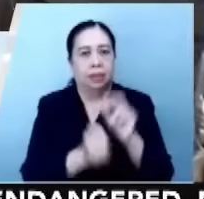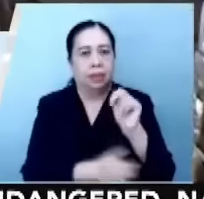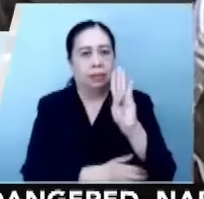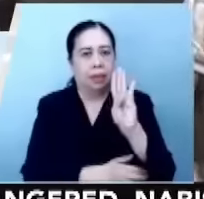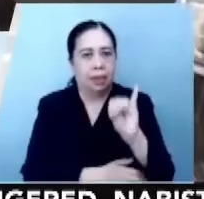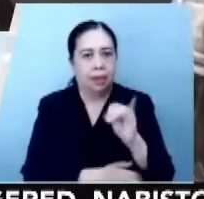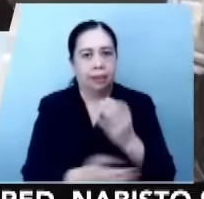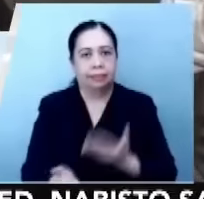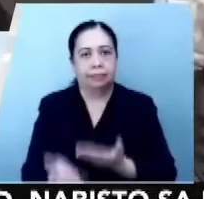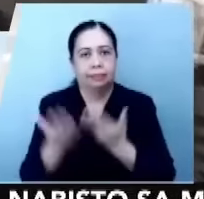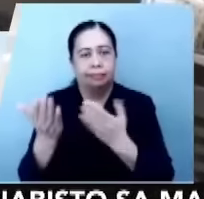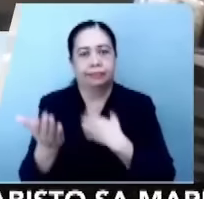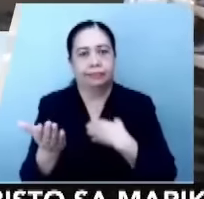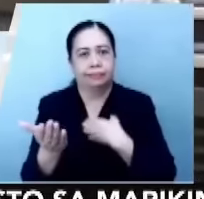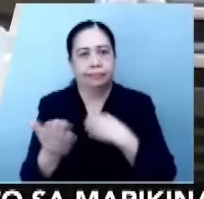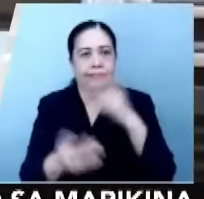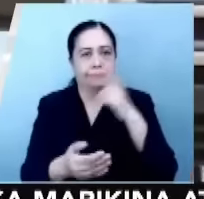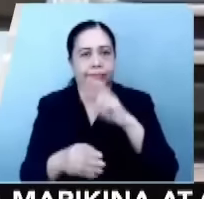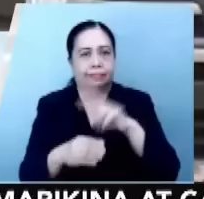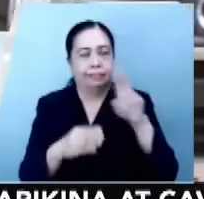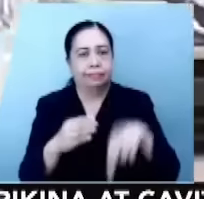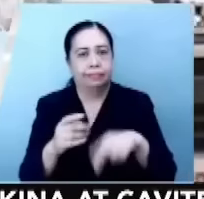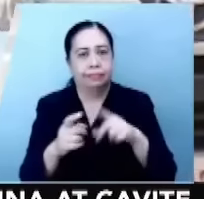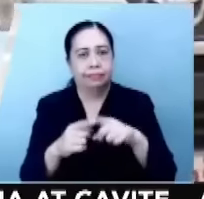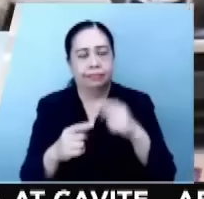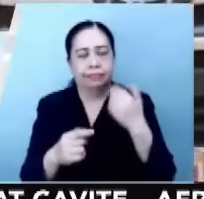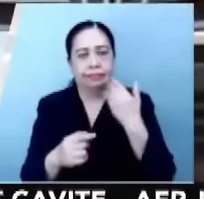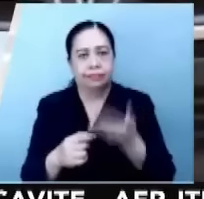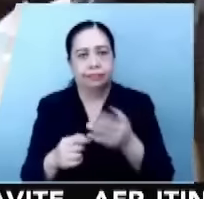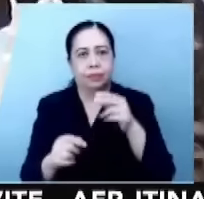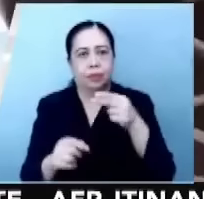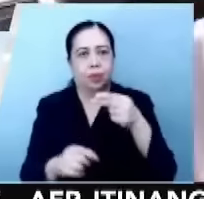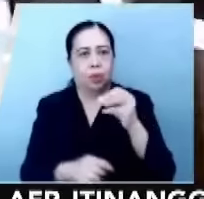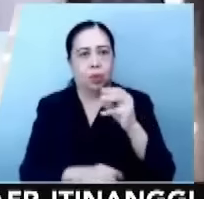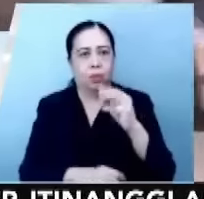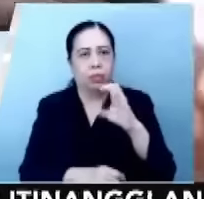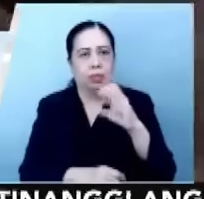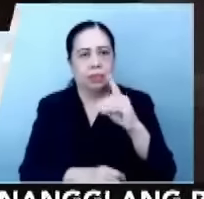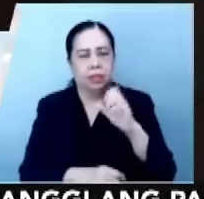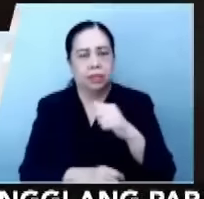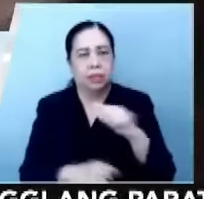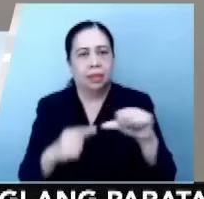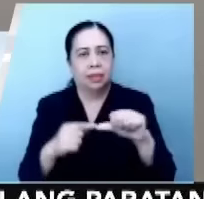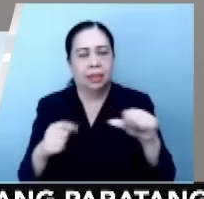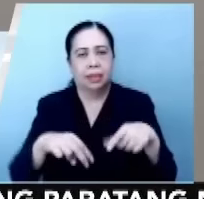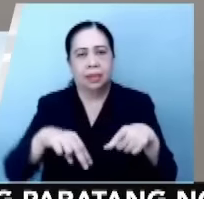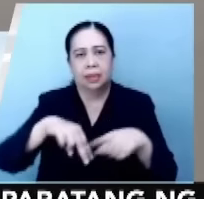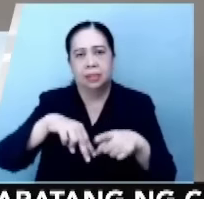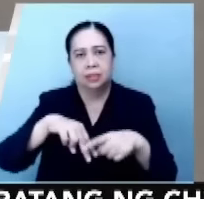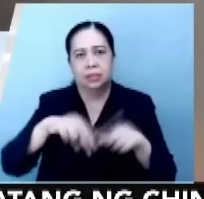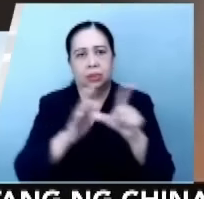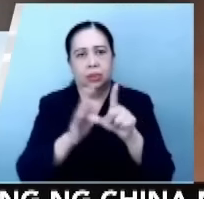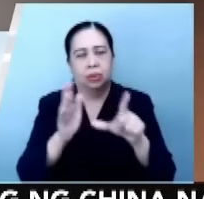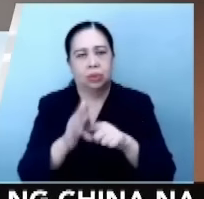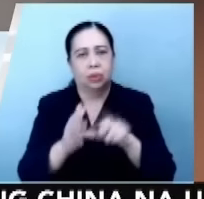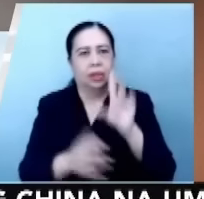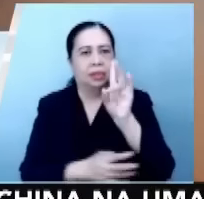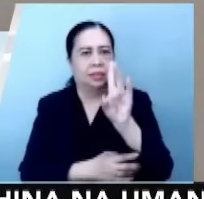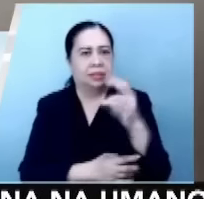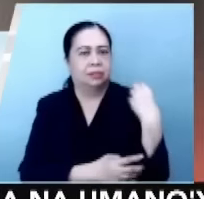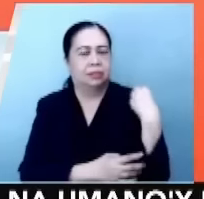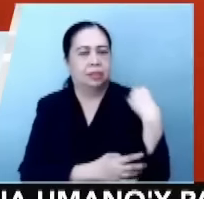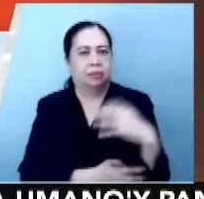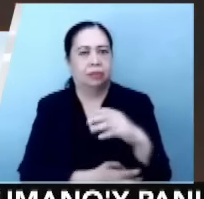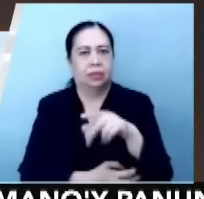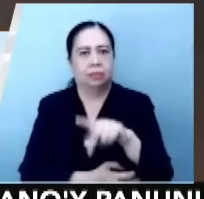ng reklamong reckless imprudence resulting in homicide at paglabag sa anti-hazing law laban sa 7 tauhan ng PCG